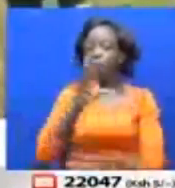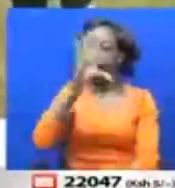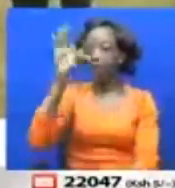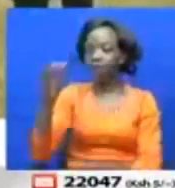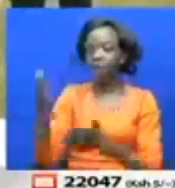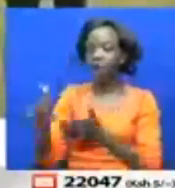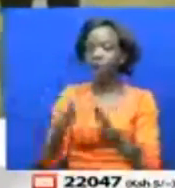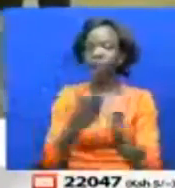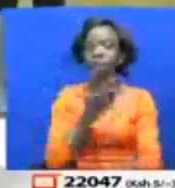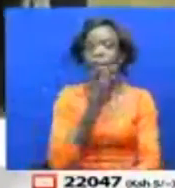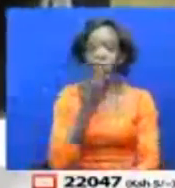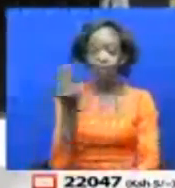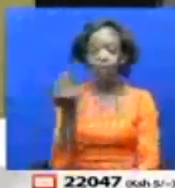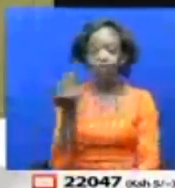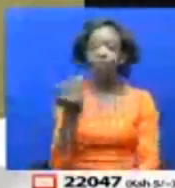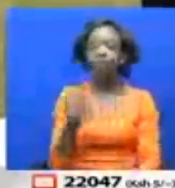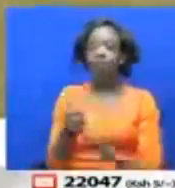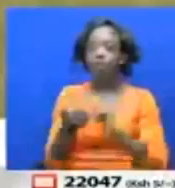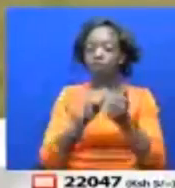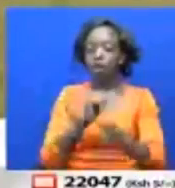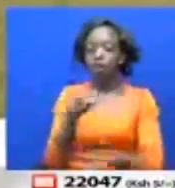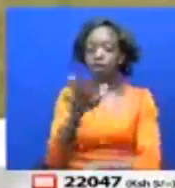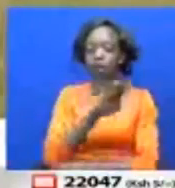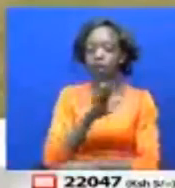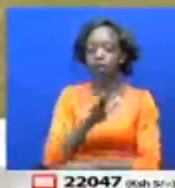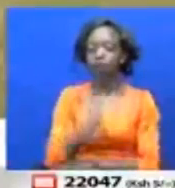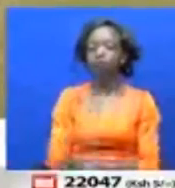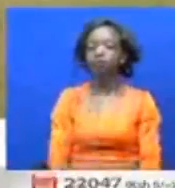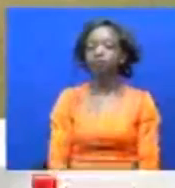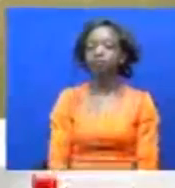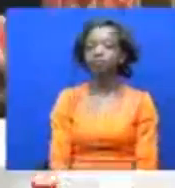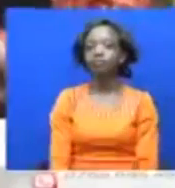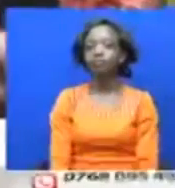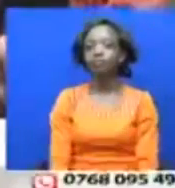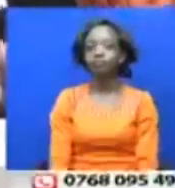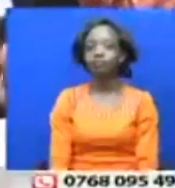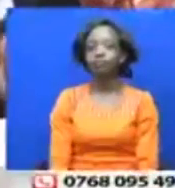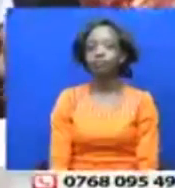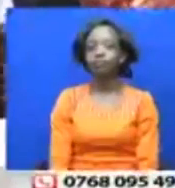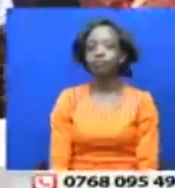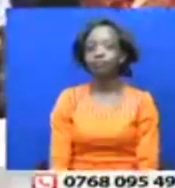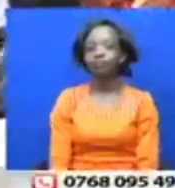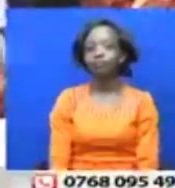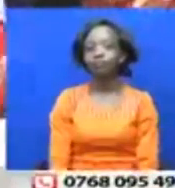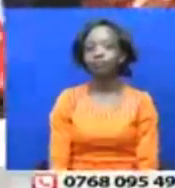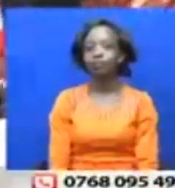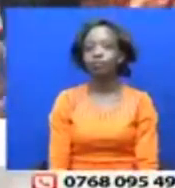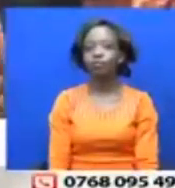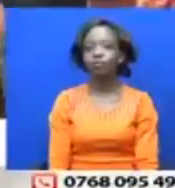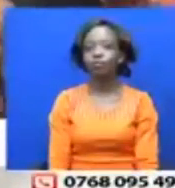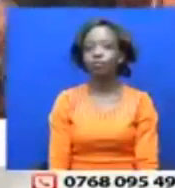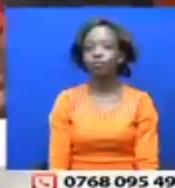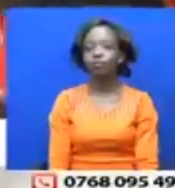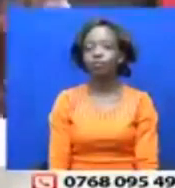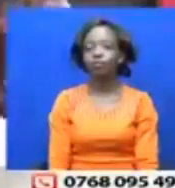nafasi bora ya kutamba kwenye ligi hii. Bonfas Barasa, TV47 Michezo, County ya Trans Nzoia.